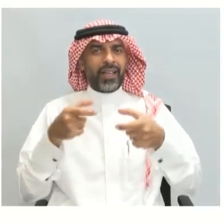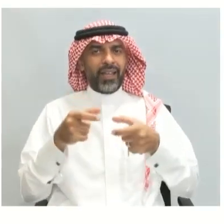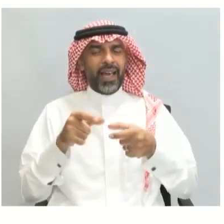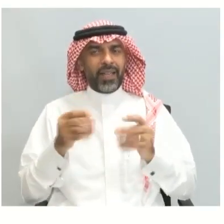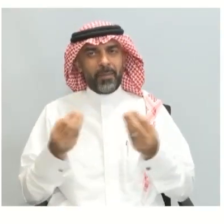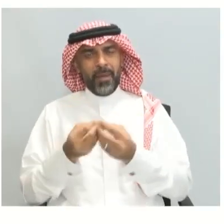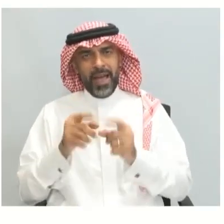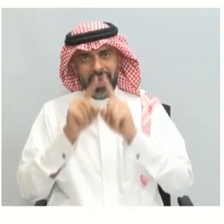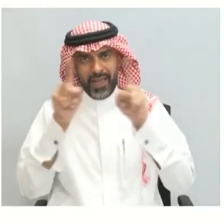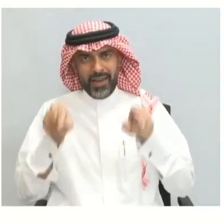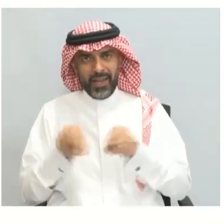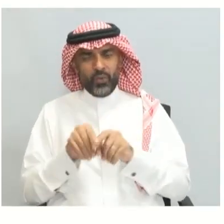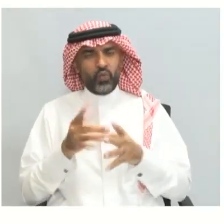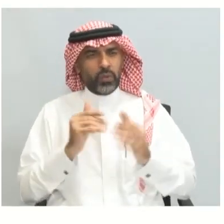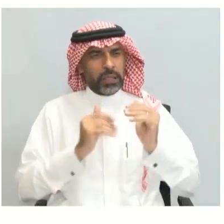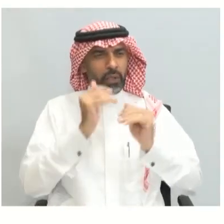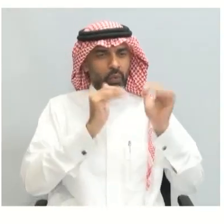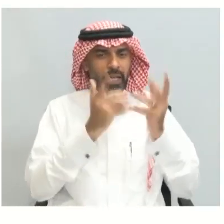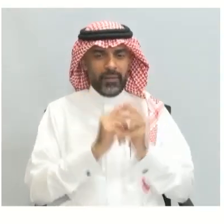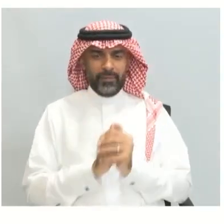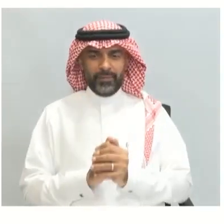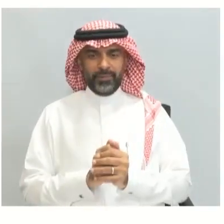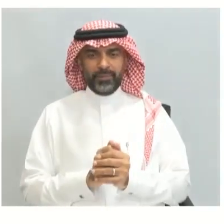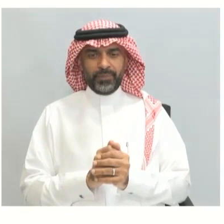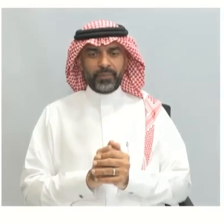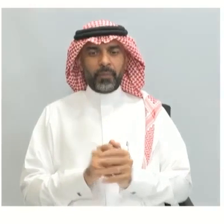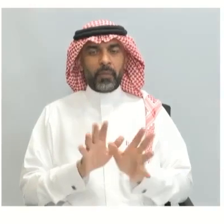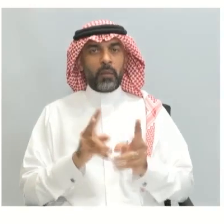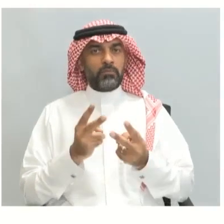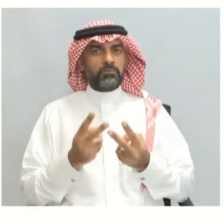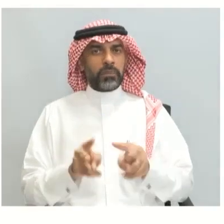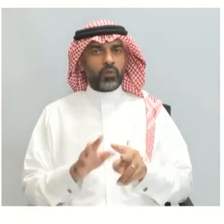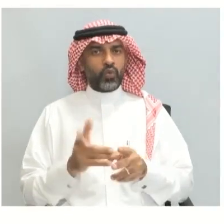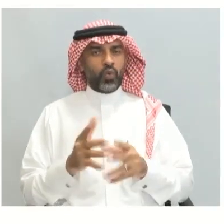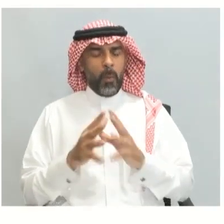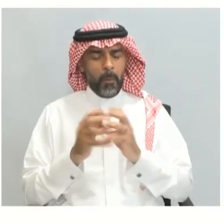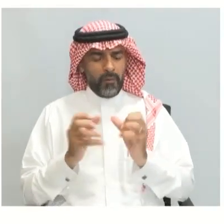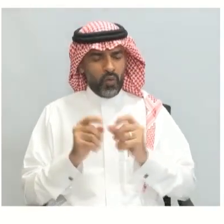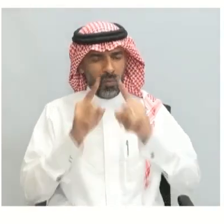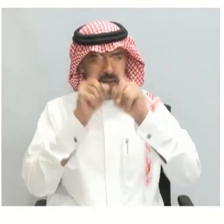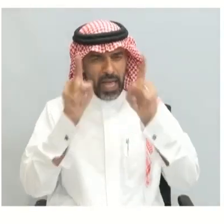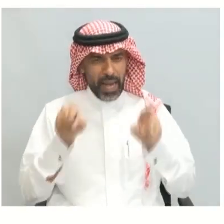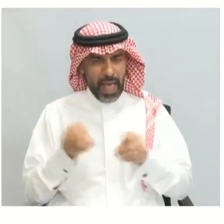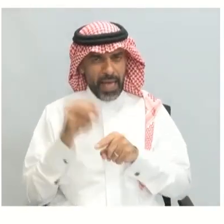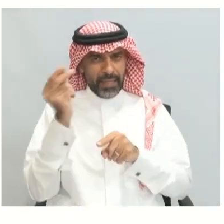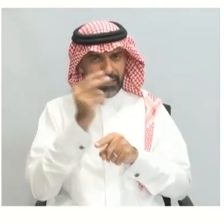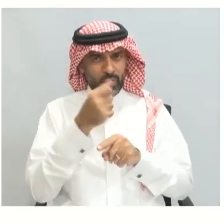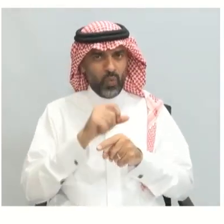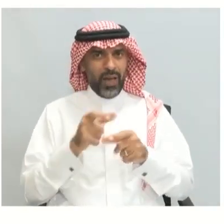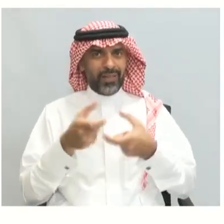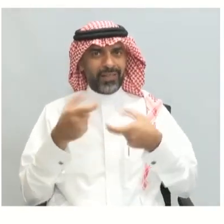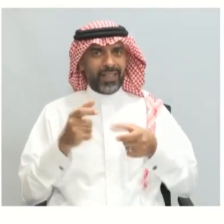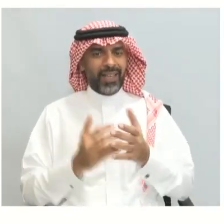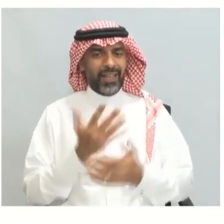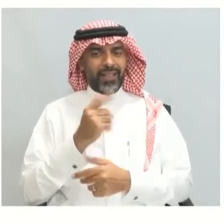وما طر عليها من تطوير ا حيث نبتدئ بمفهوم الخرائط والتقنيات الحديثه ومن ثم